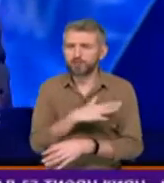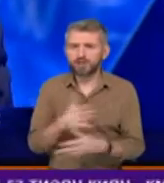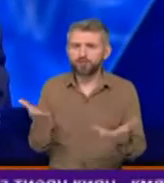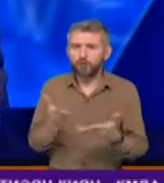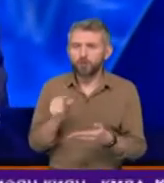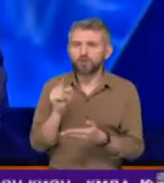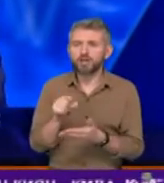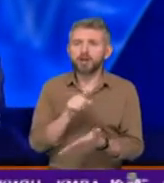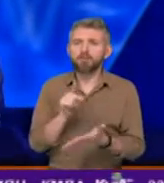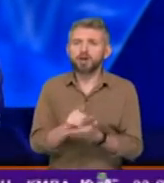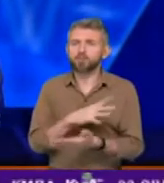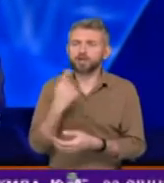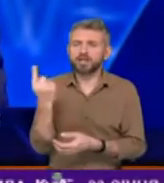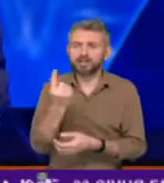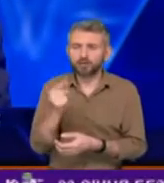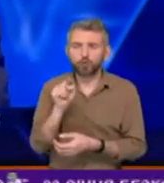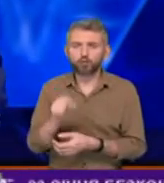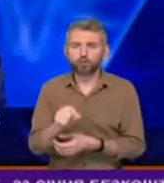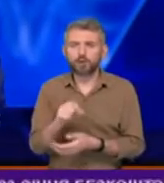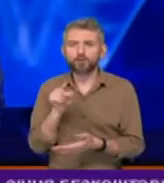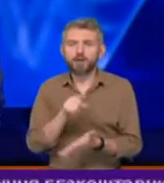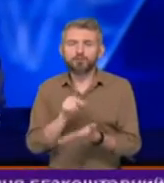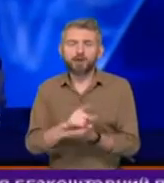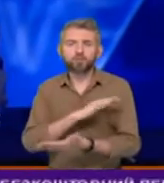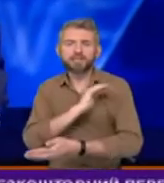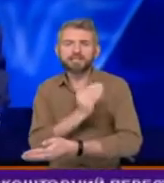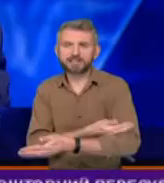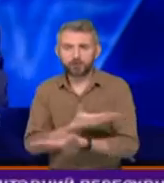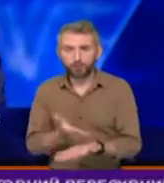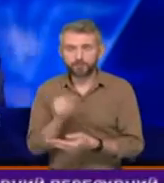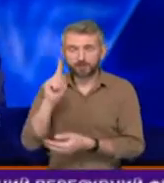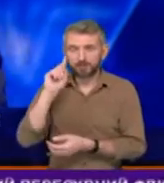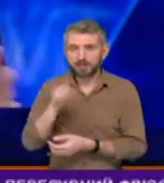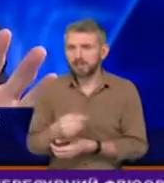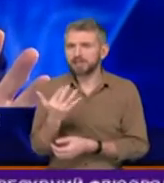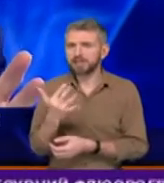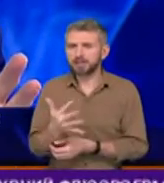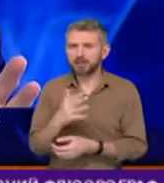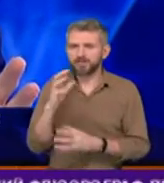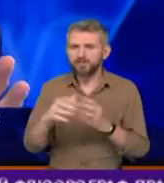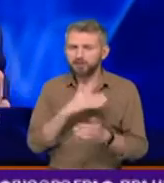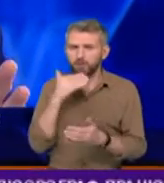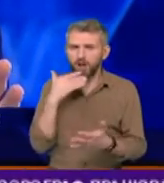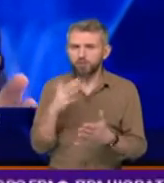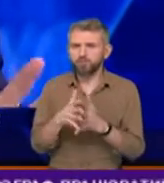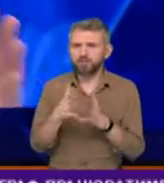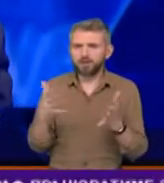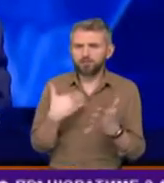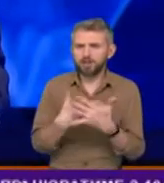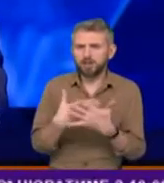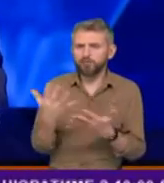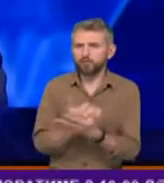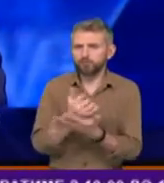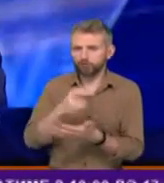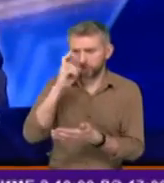Вона має бути єдиною. І тут немає, і вона має бути сильною за великим рахунком. Ви знаєте, в світі є багато дуже різних прикладів успішних держав. Є